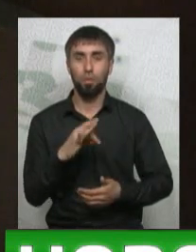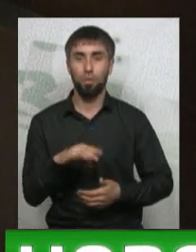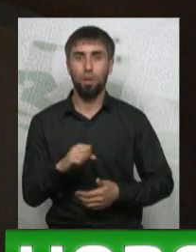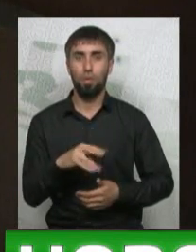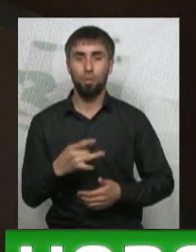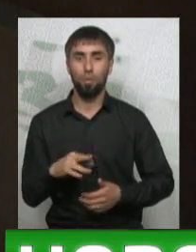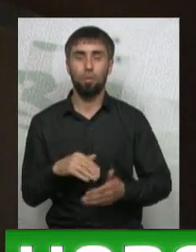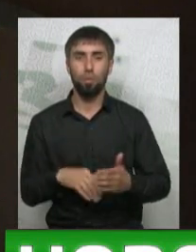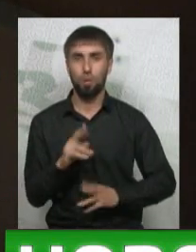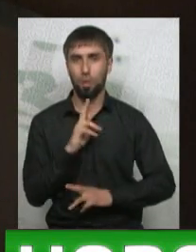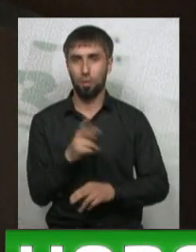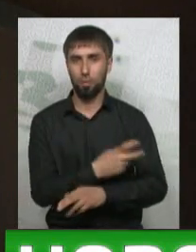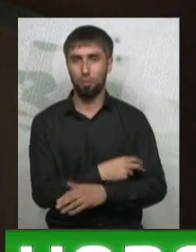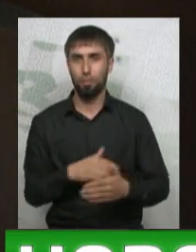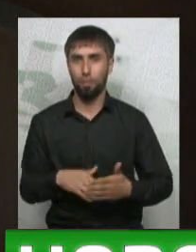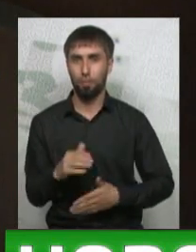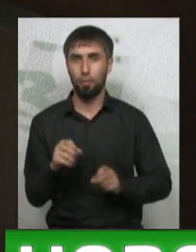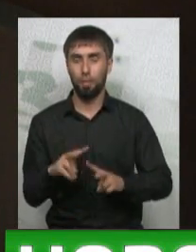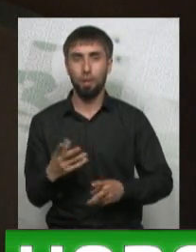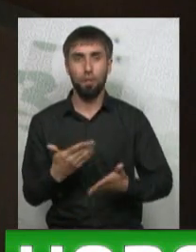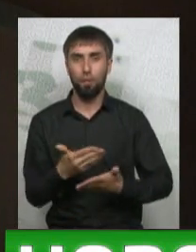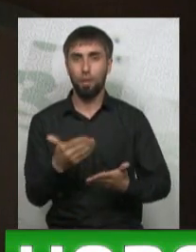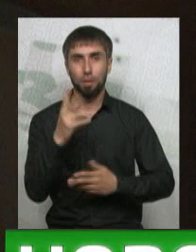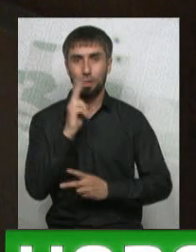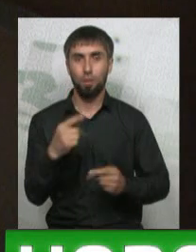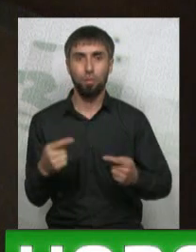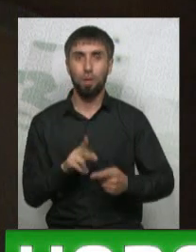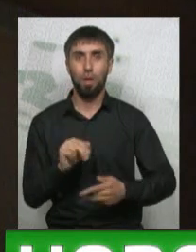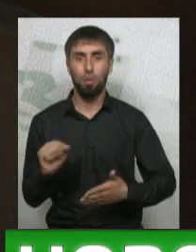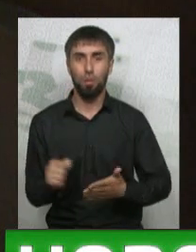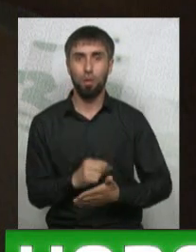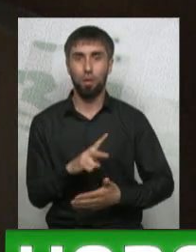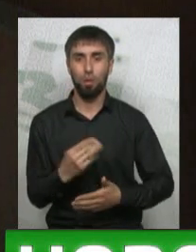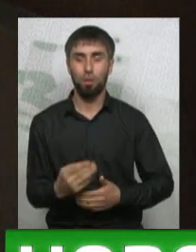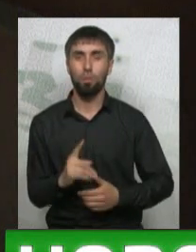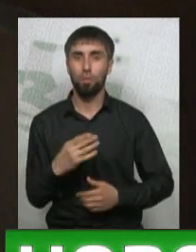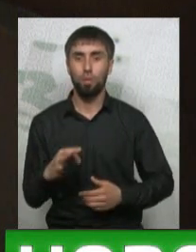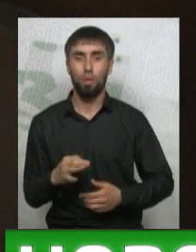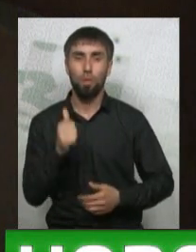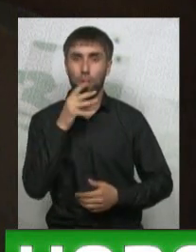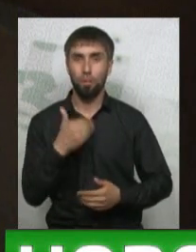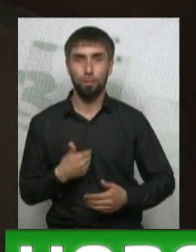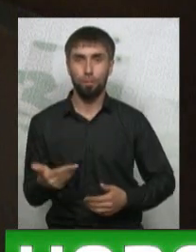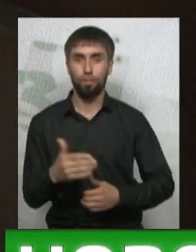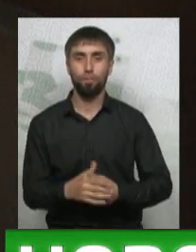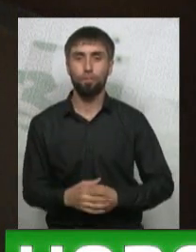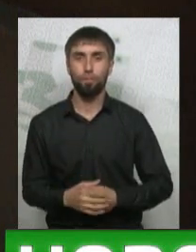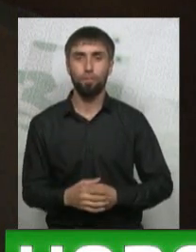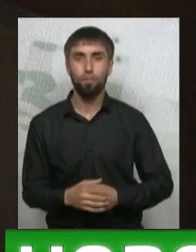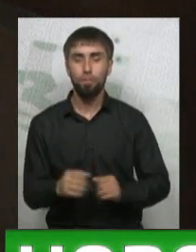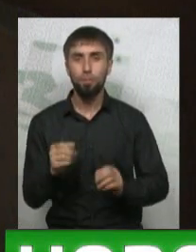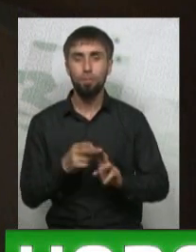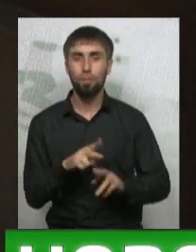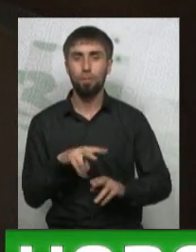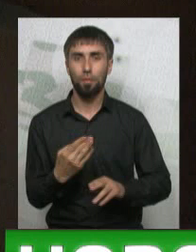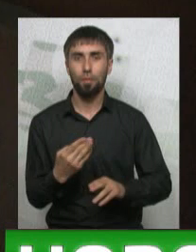амбулатории. Лучше обратиться к специалистам, если вы не знаете точно, как удалять клеща. Потому что, когда мы воздействуем